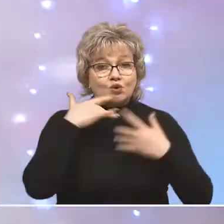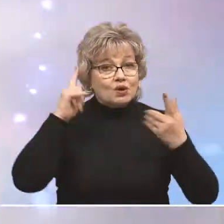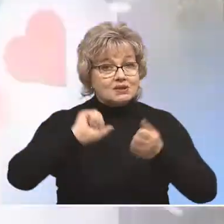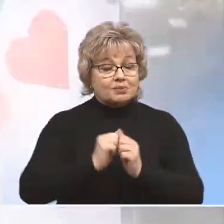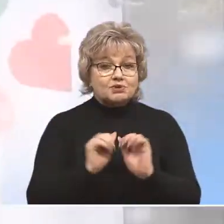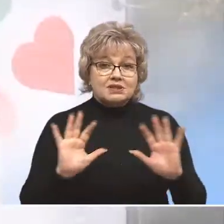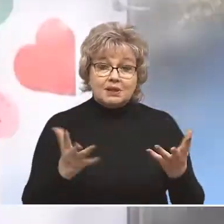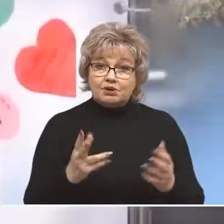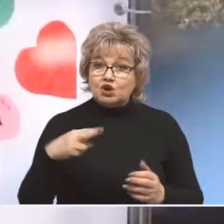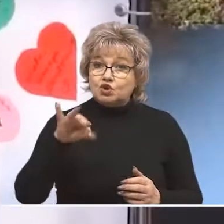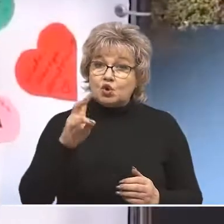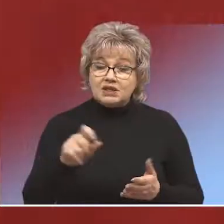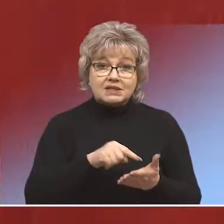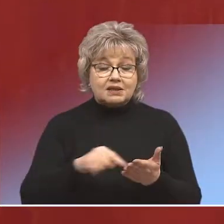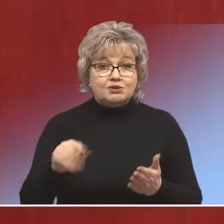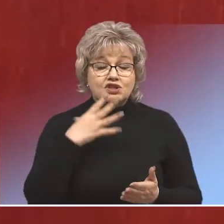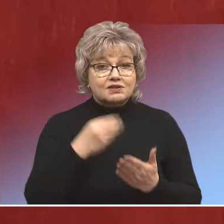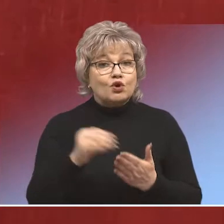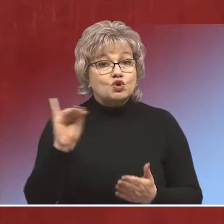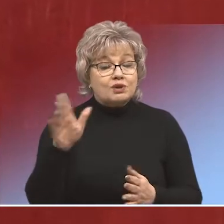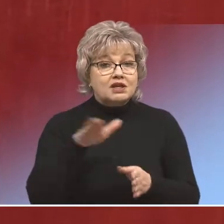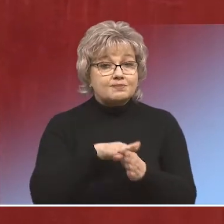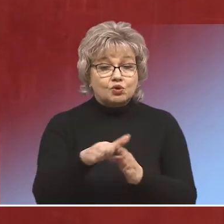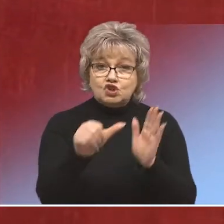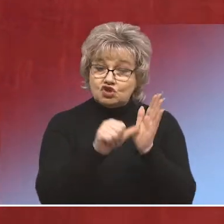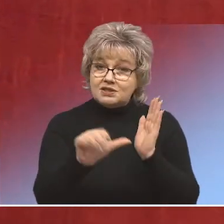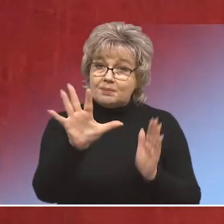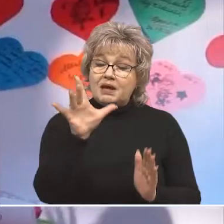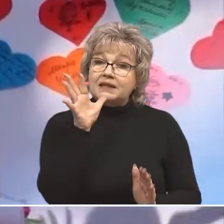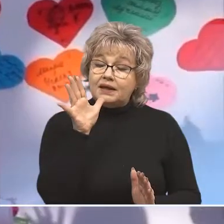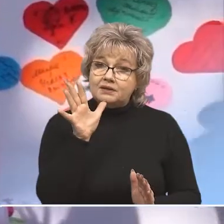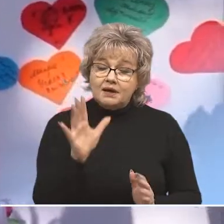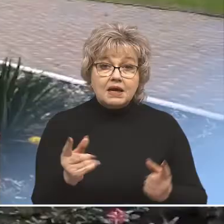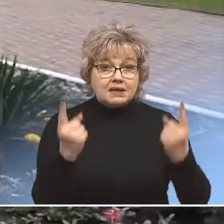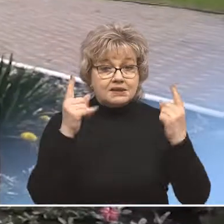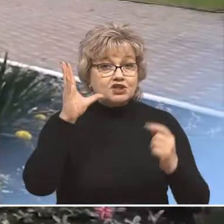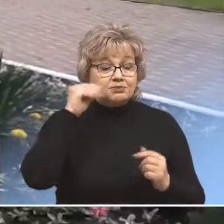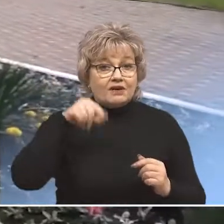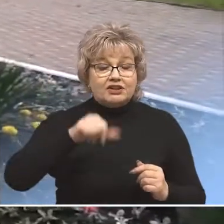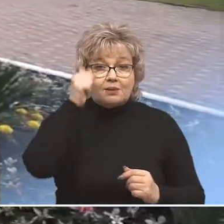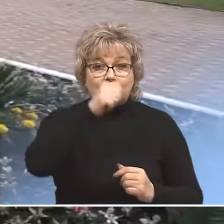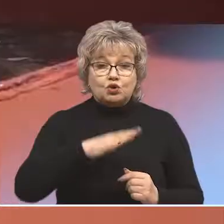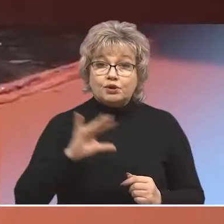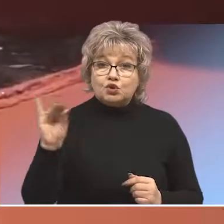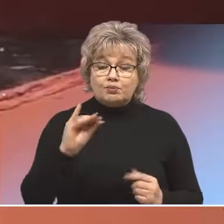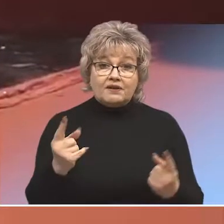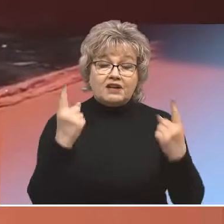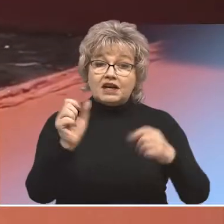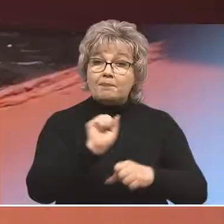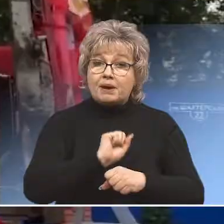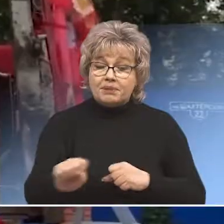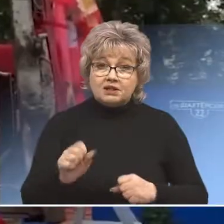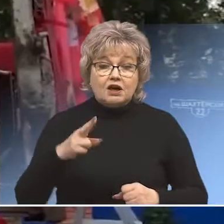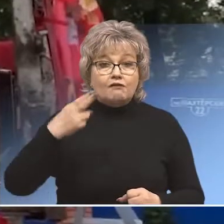запоминающихся событий. Донецк отметил свой юбилей. Ему исполнилось 65 лет. Значимой датой в этом году стал юбилей